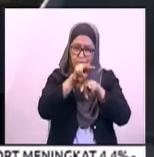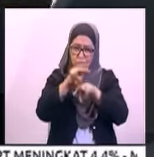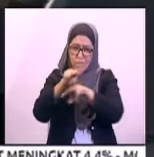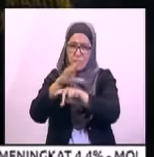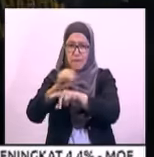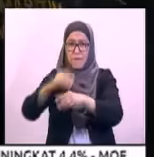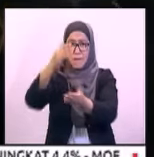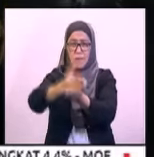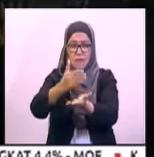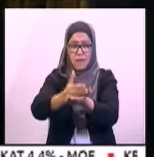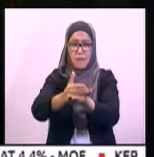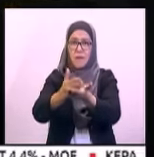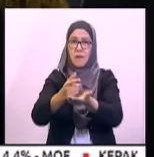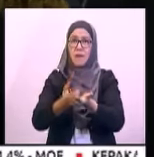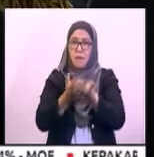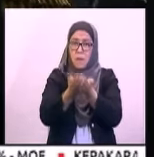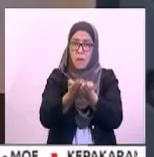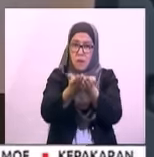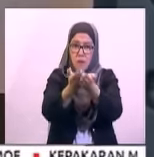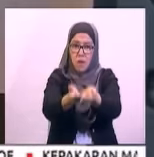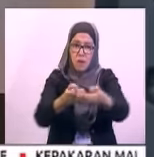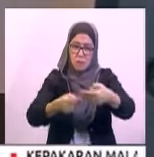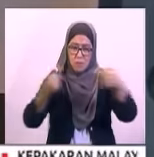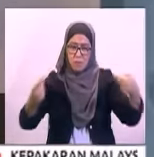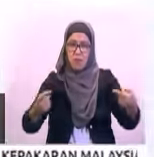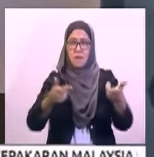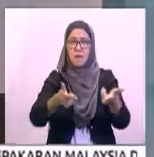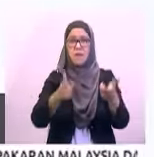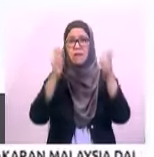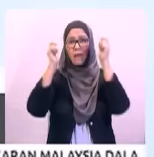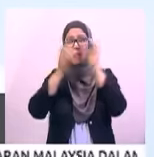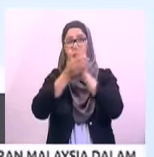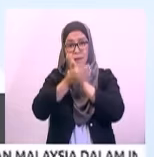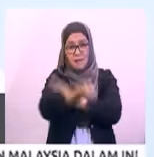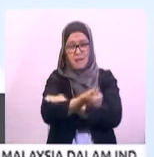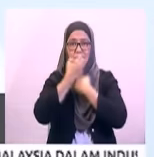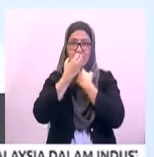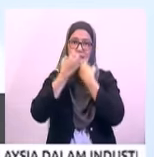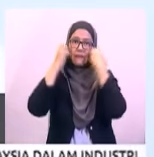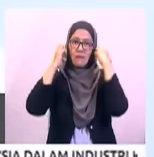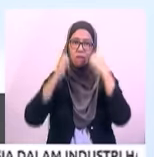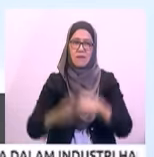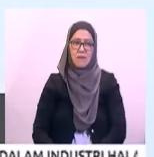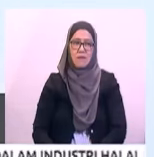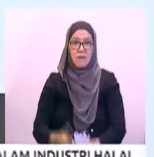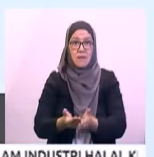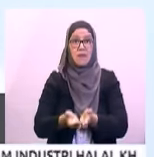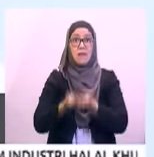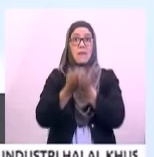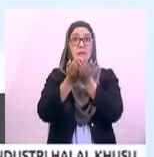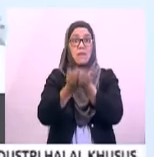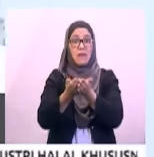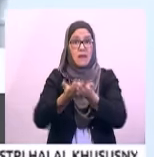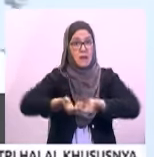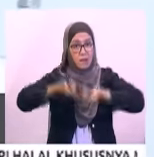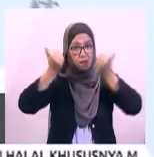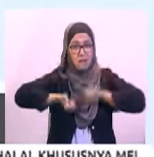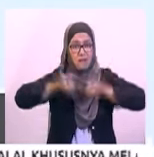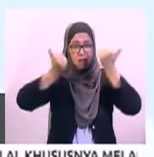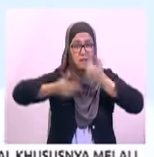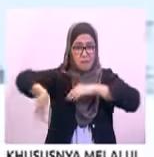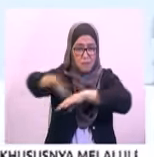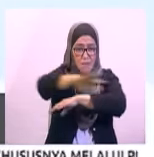serta kapal musuh dengan lebih cekap dan efisien. beraya di tengah lautan, berpisah dengan